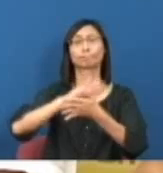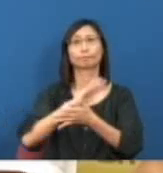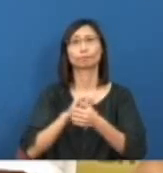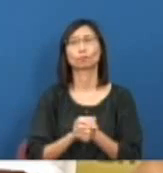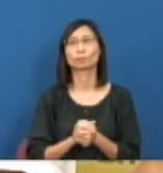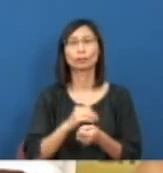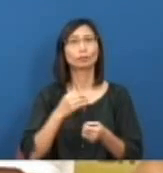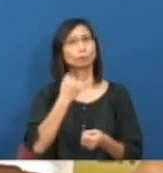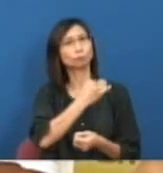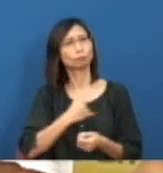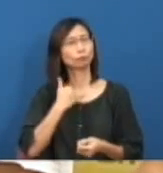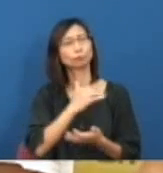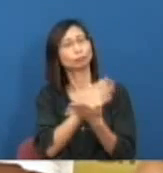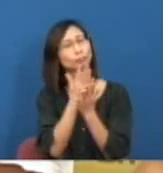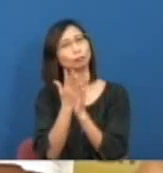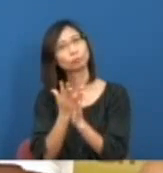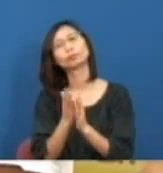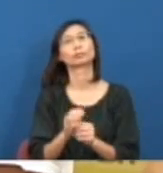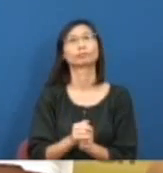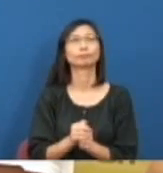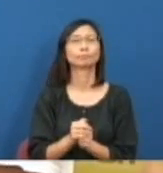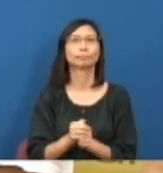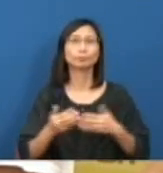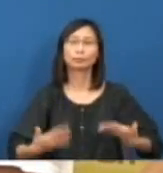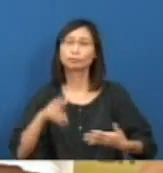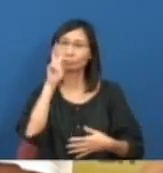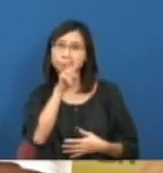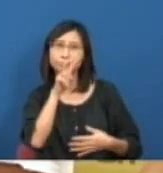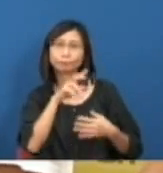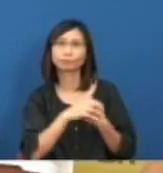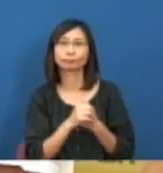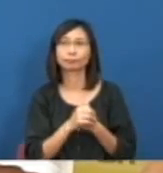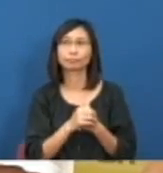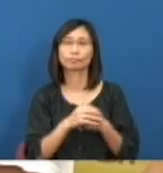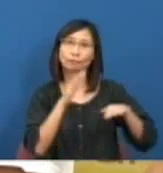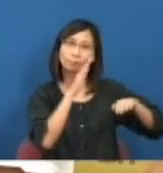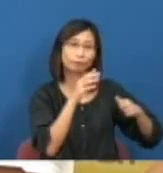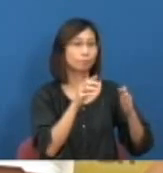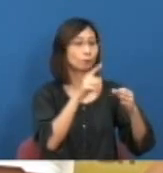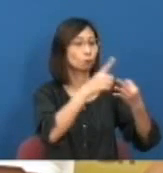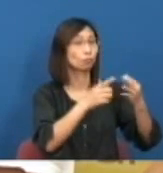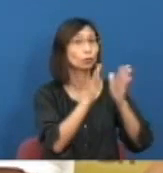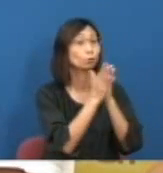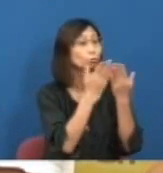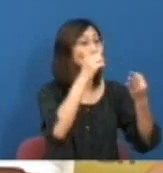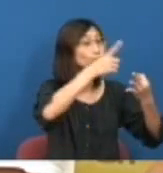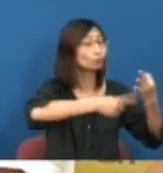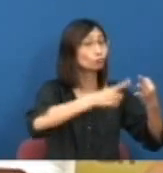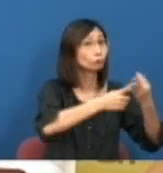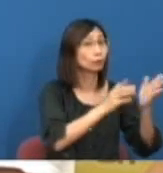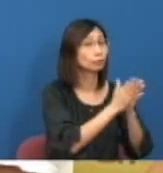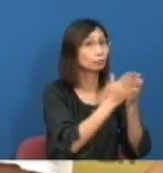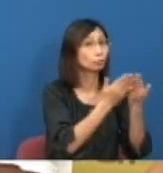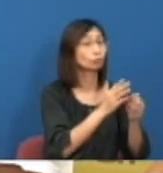思不得其解嘅嘢。咁所以其實今日睇起上嚟，本《守護者》出咗有我篇喺度。咁而另一方面，《大江東